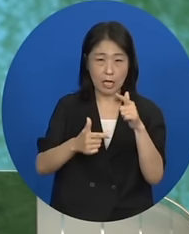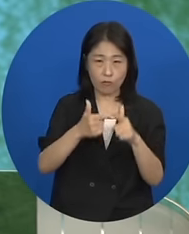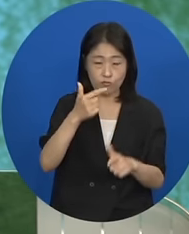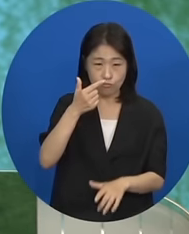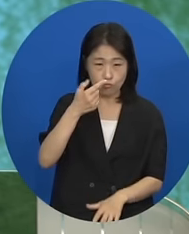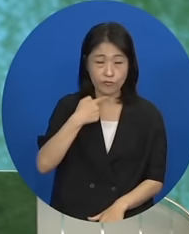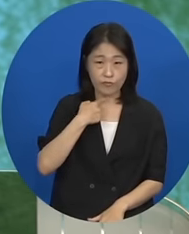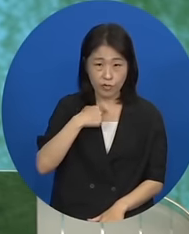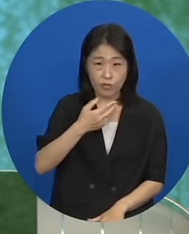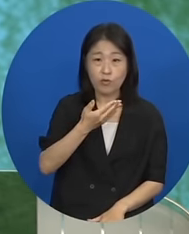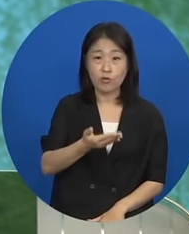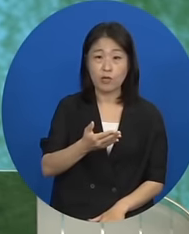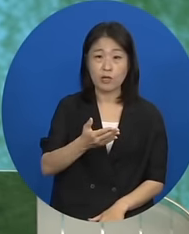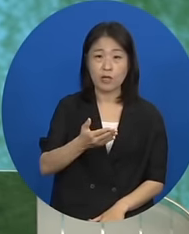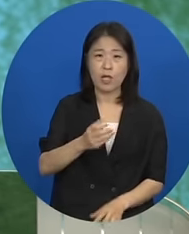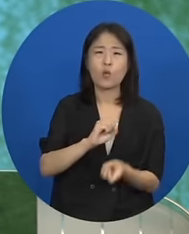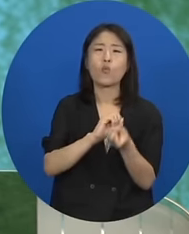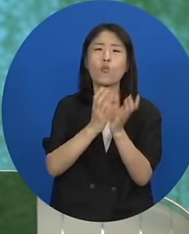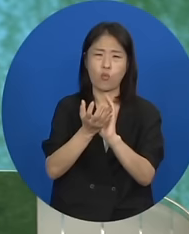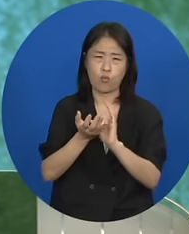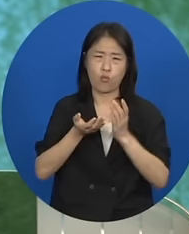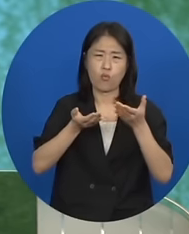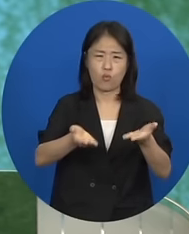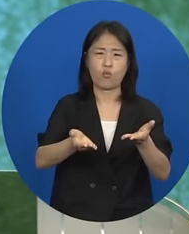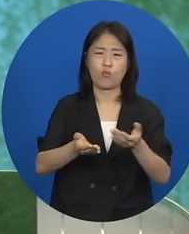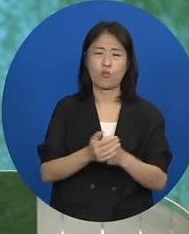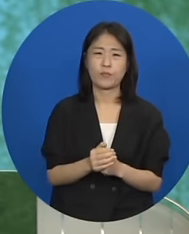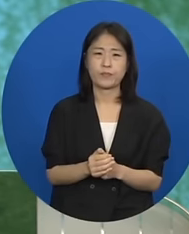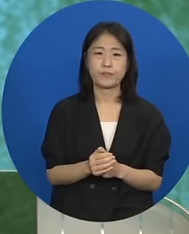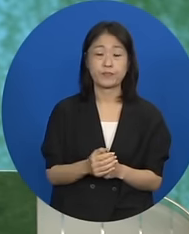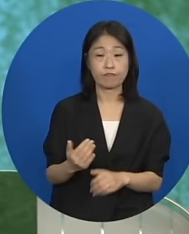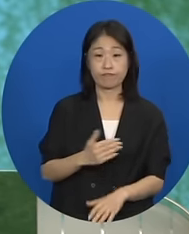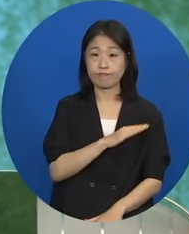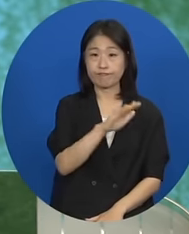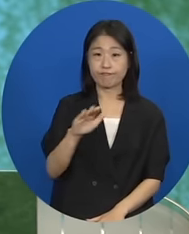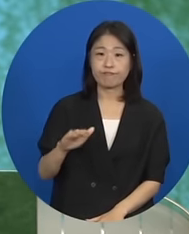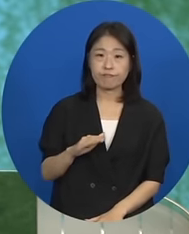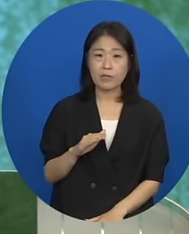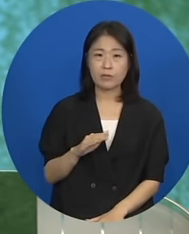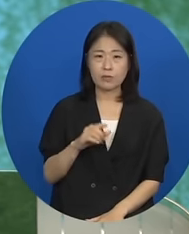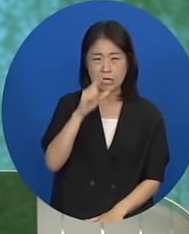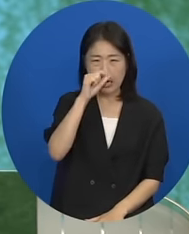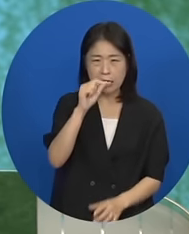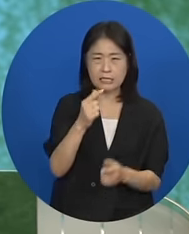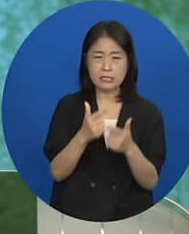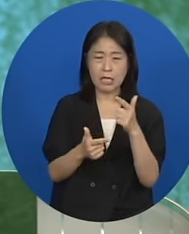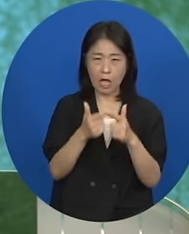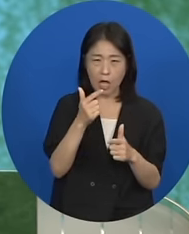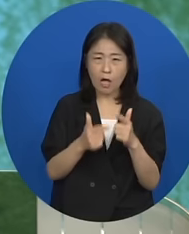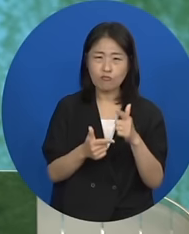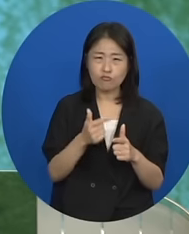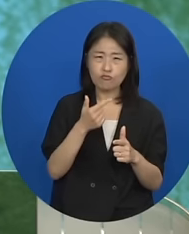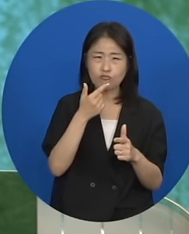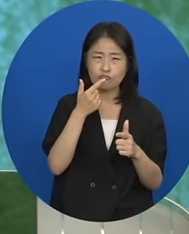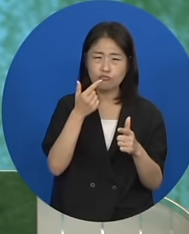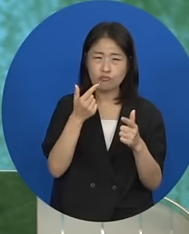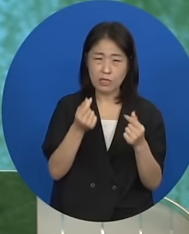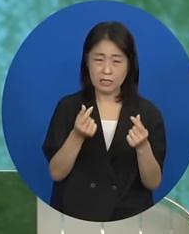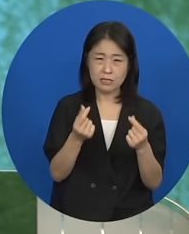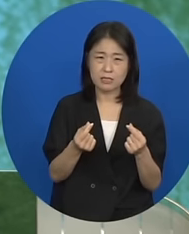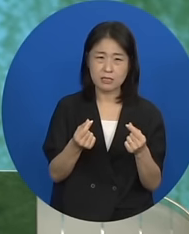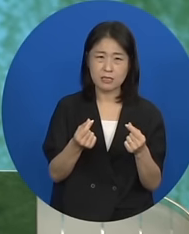주었어 우리가 가시나무와 같이 정말 보 것 없었던 말 죽을 수밖에